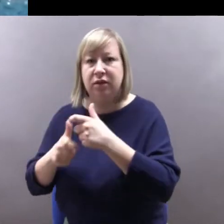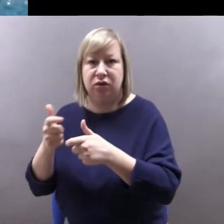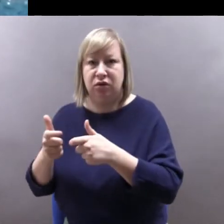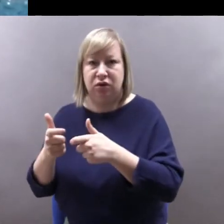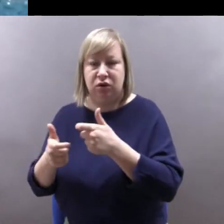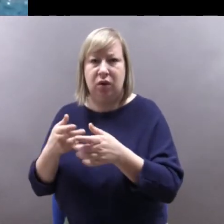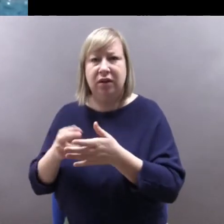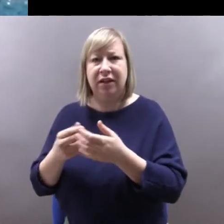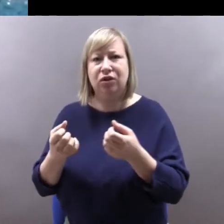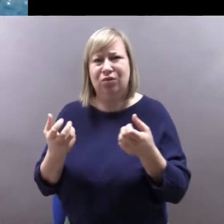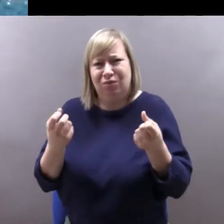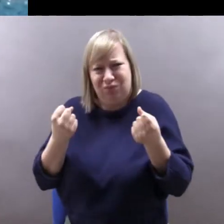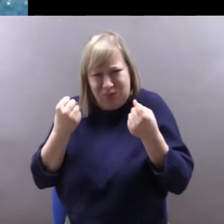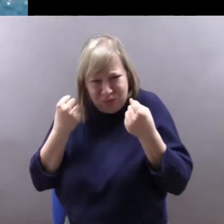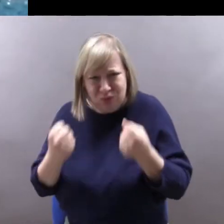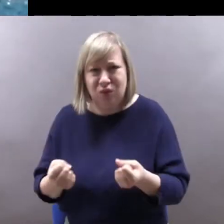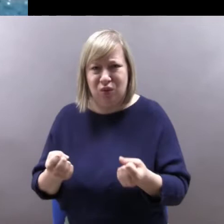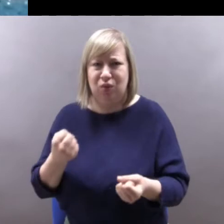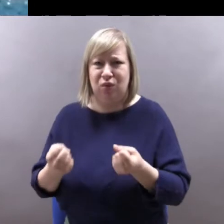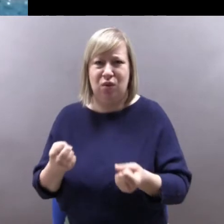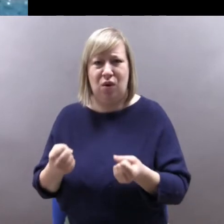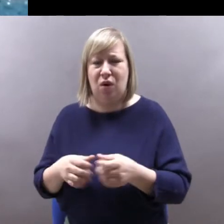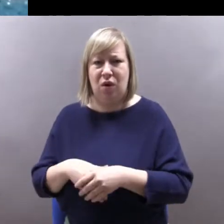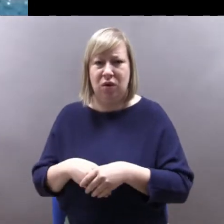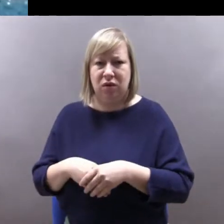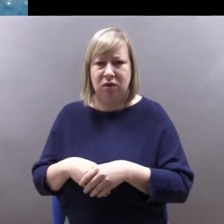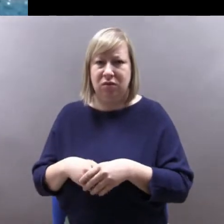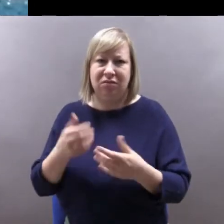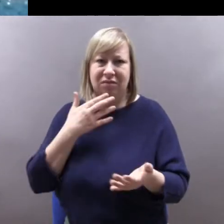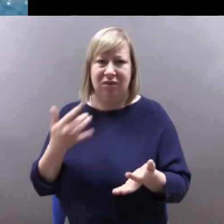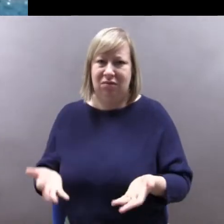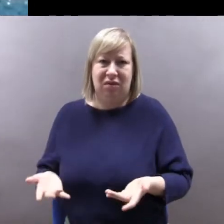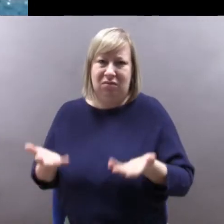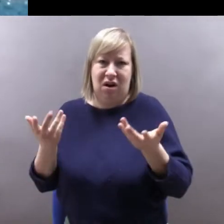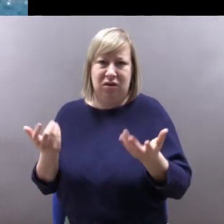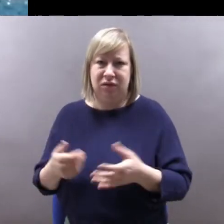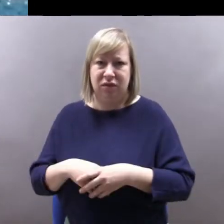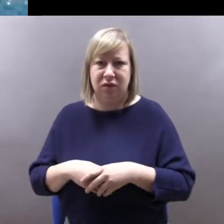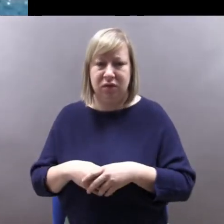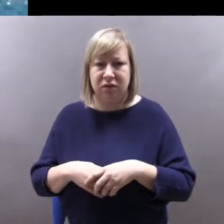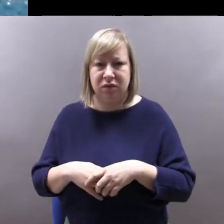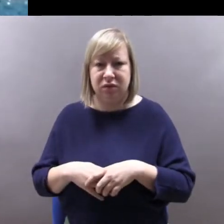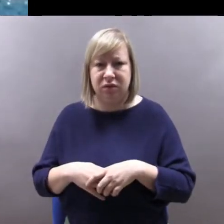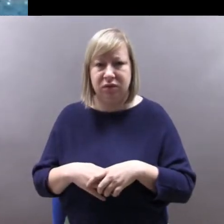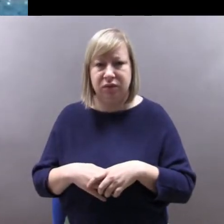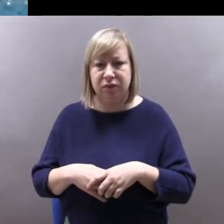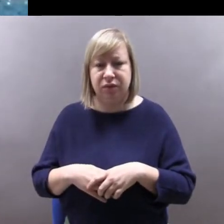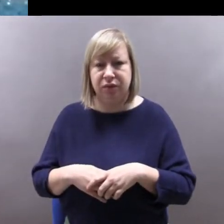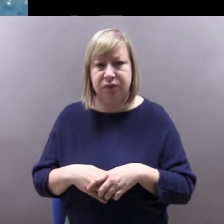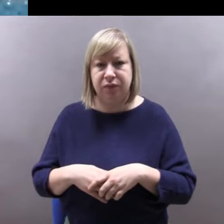drugie to też jest jakiś wysiłek. To nie jest tak, że ta osoba sobie tylko po prostu pcha ten